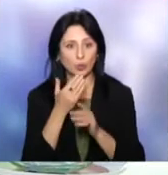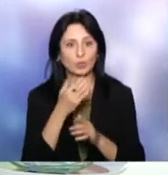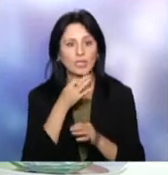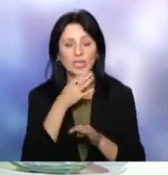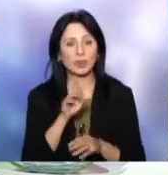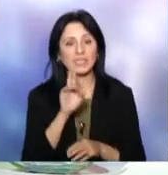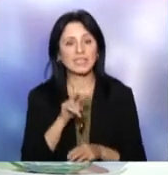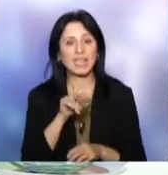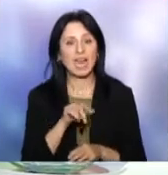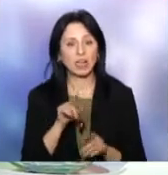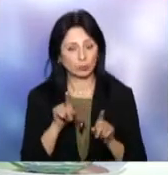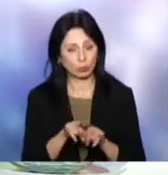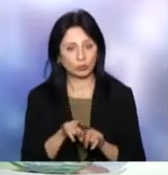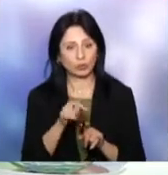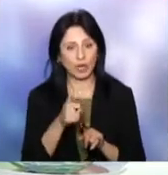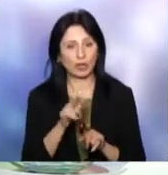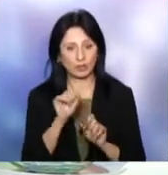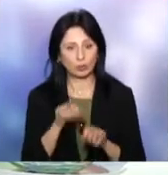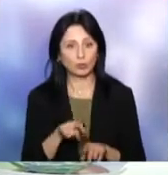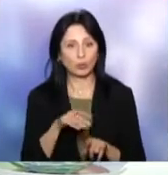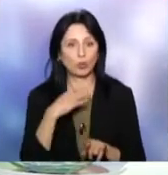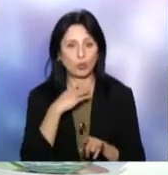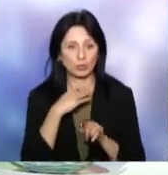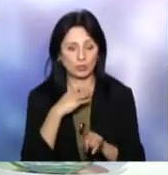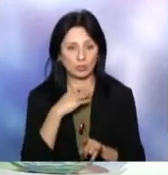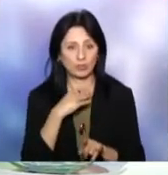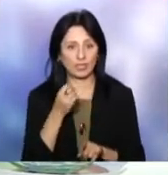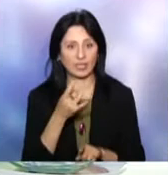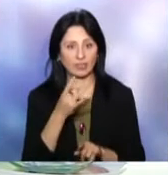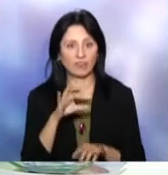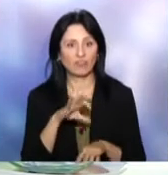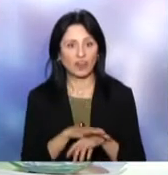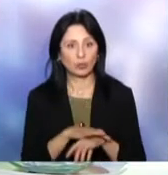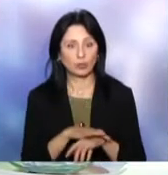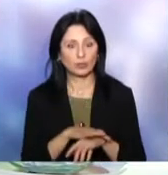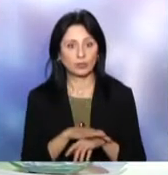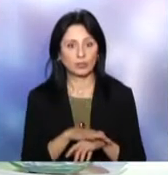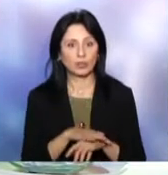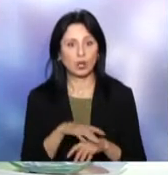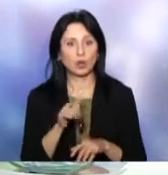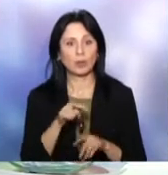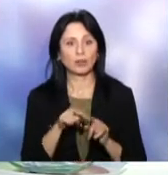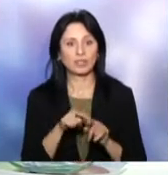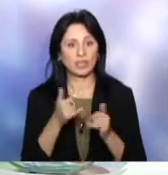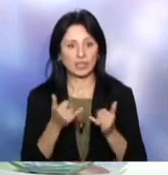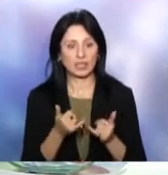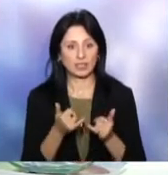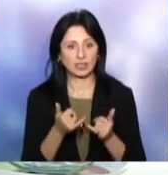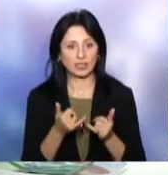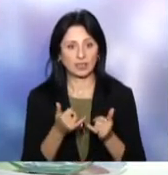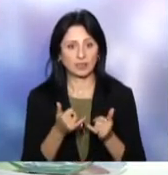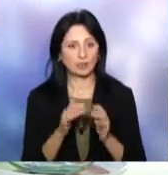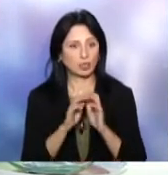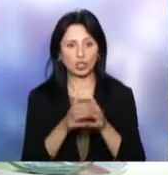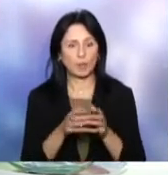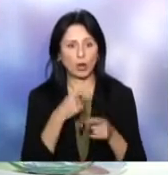ნებისმიერი ცილოვანი კომპონენტი ამისთვის კარგად შეიძლება გამოიყენოთ და მე კიდევ ერთ ფაქტორს გავუსამხავს, რომელზედაც დღეს მთელი